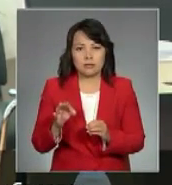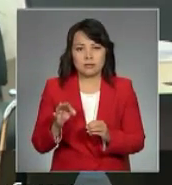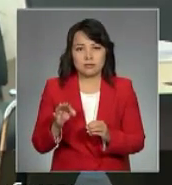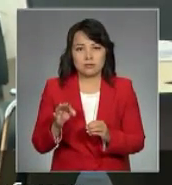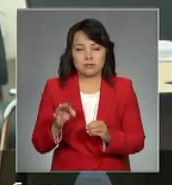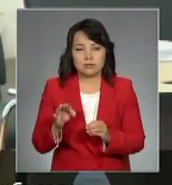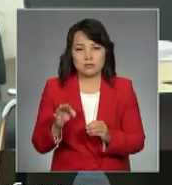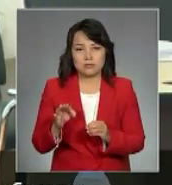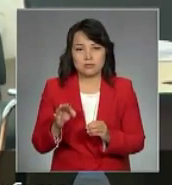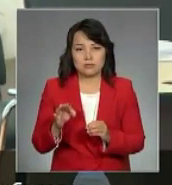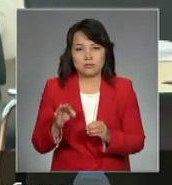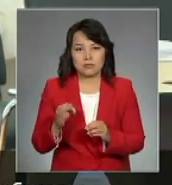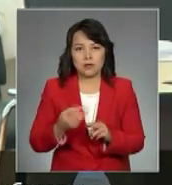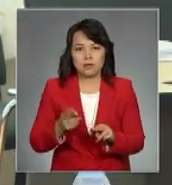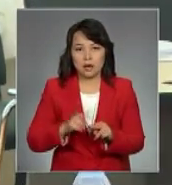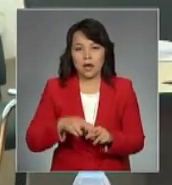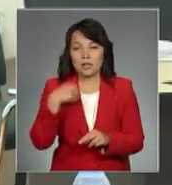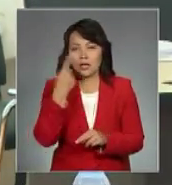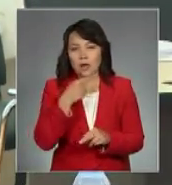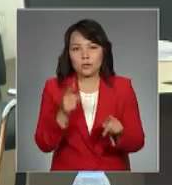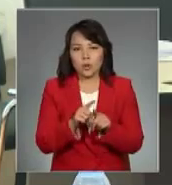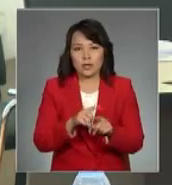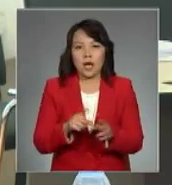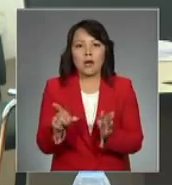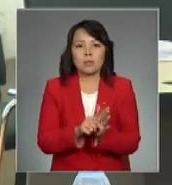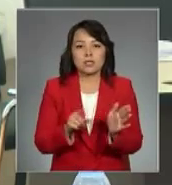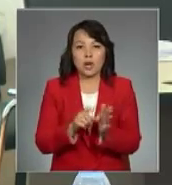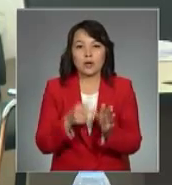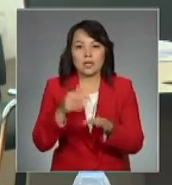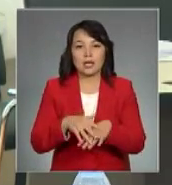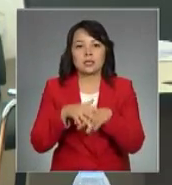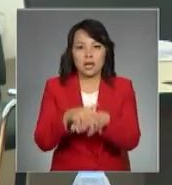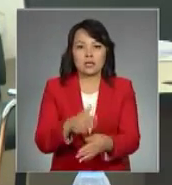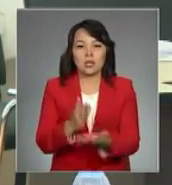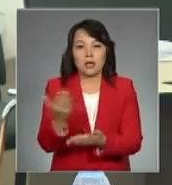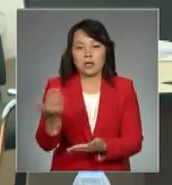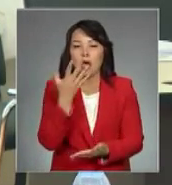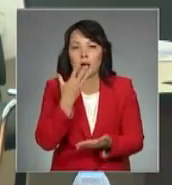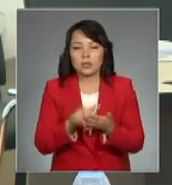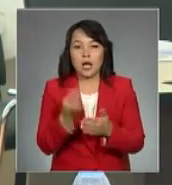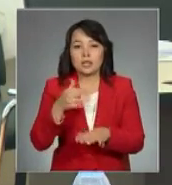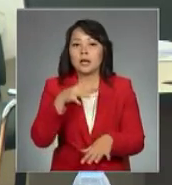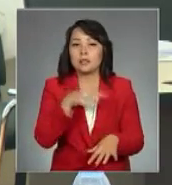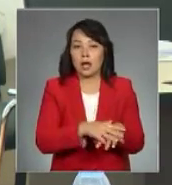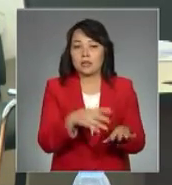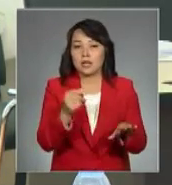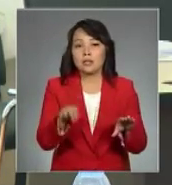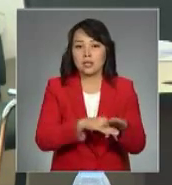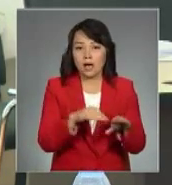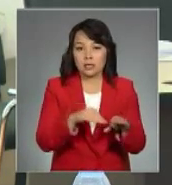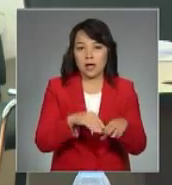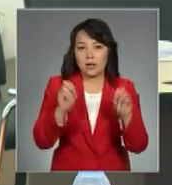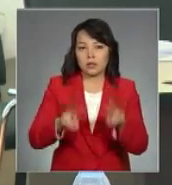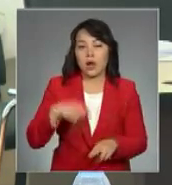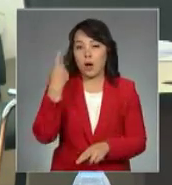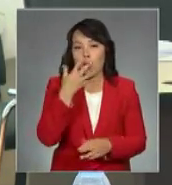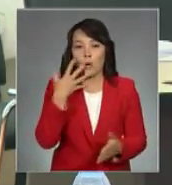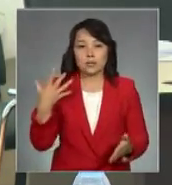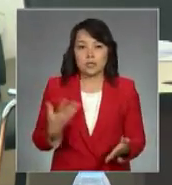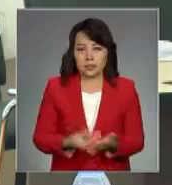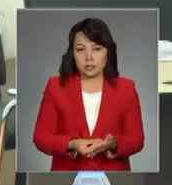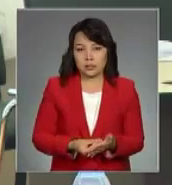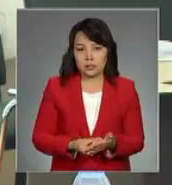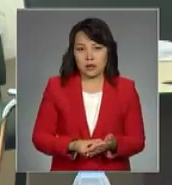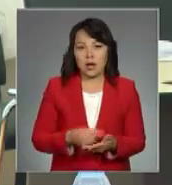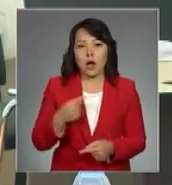енді индивидуальный пенсионный счет дейміз, сол счетта жатқан ақшаныңыз сіздің енді